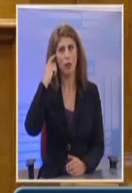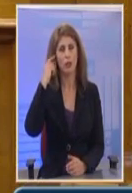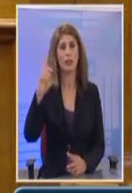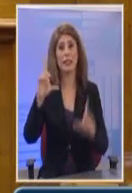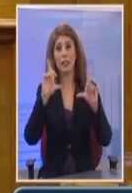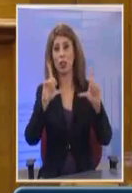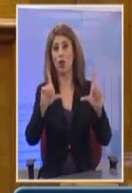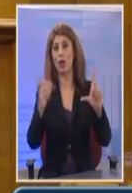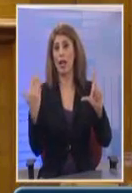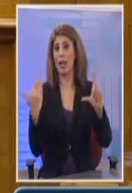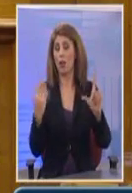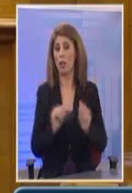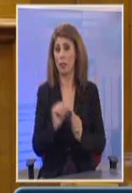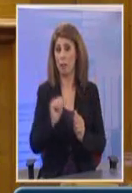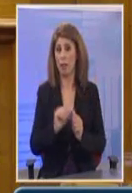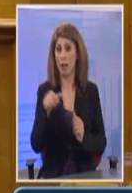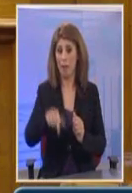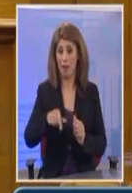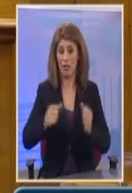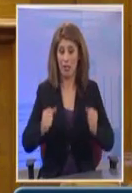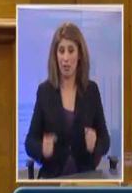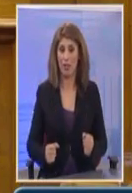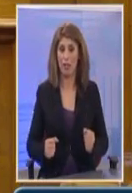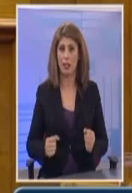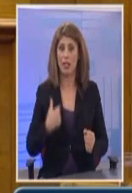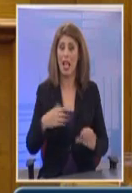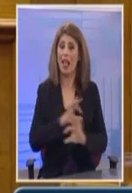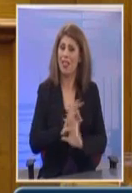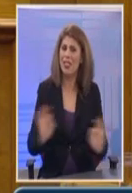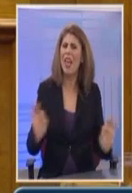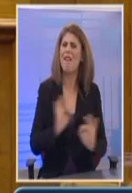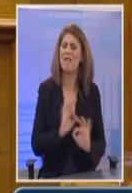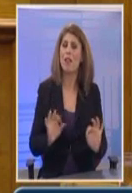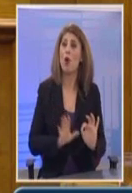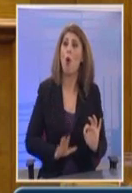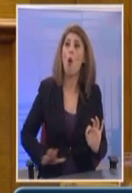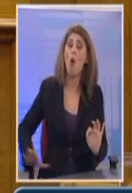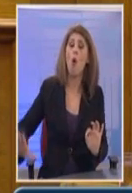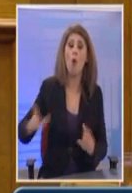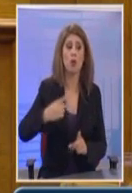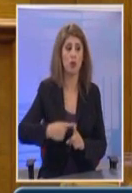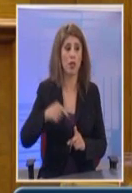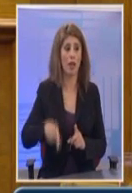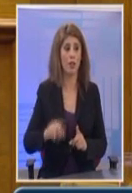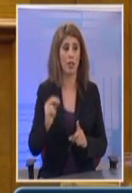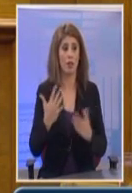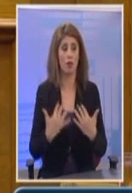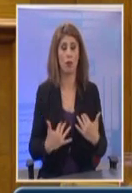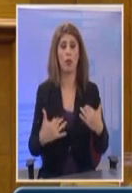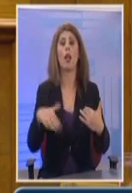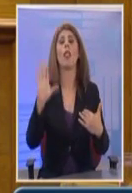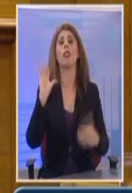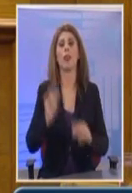σας λίγους μήνες πριν από αυτό το βήμα να διαβεβαιώνετε τον ελληνικό λαό ότι αυτή η Βουλή δεν πρόκειται